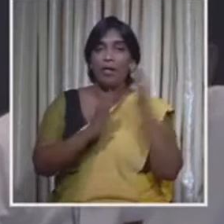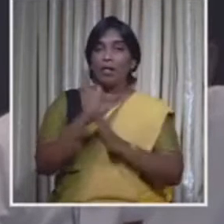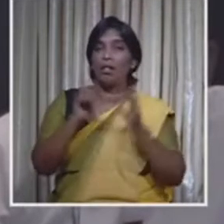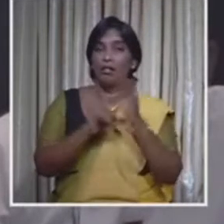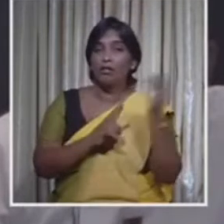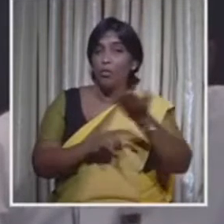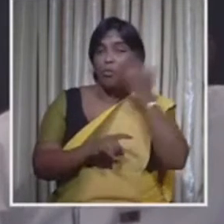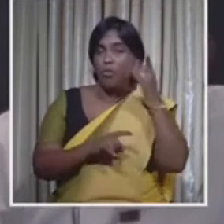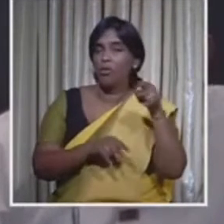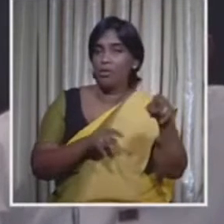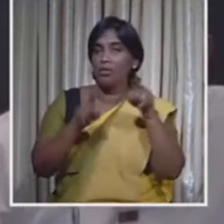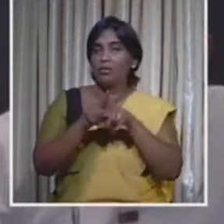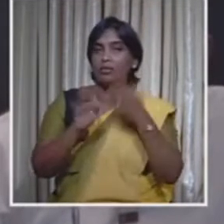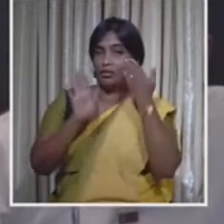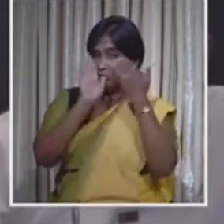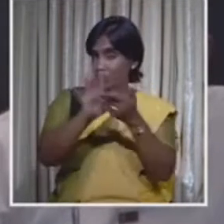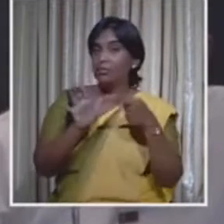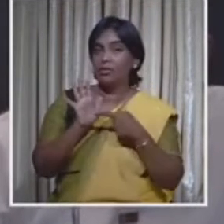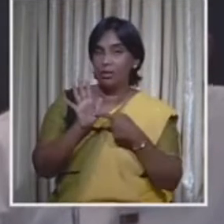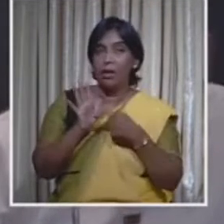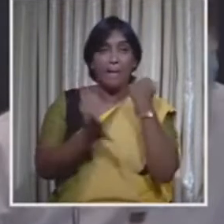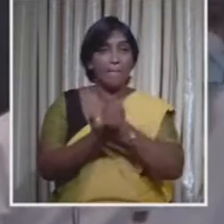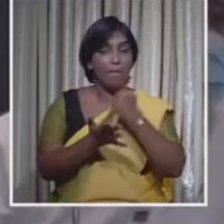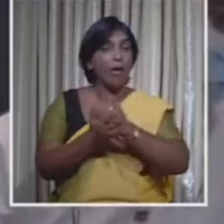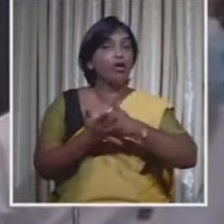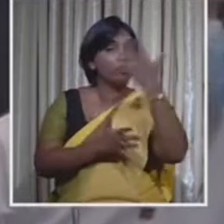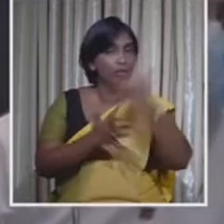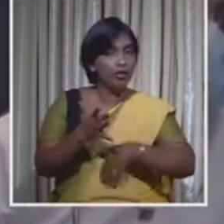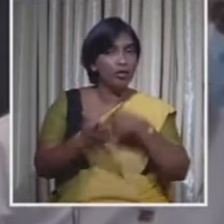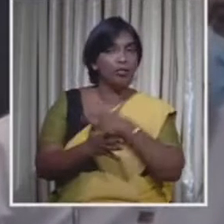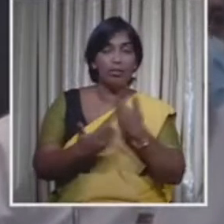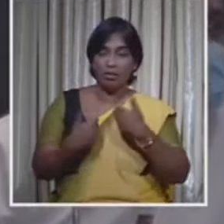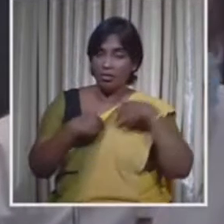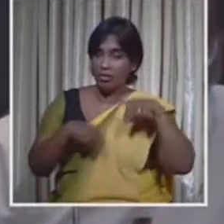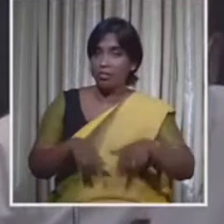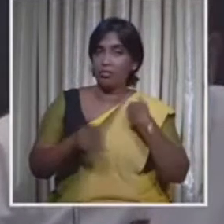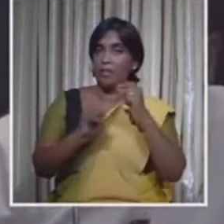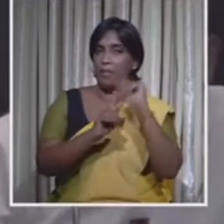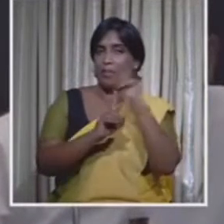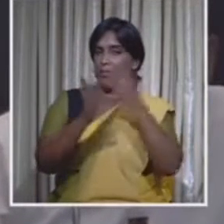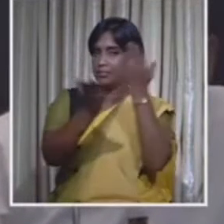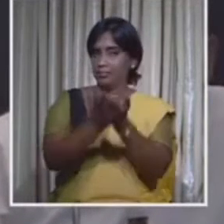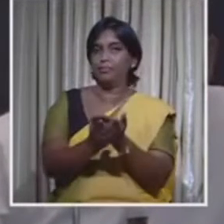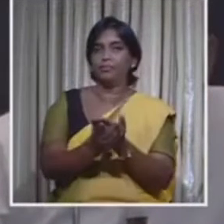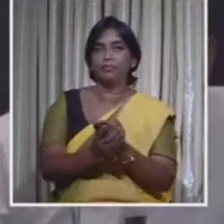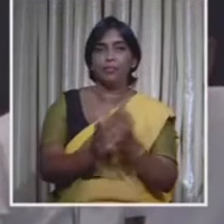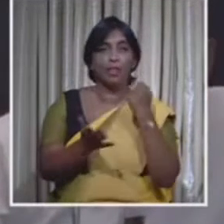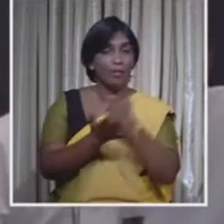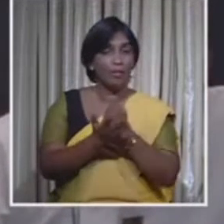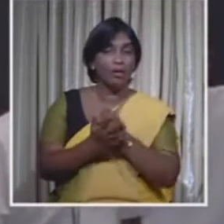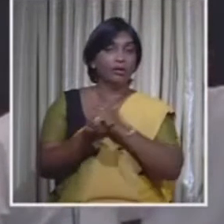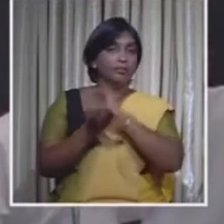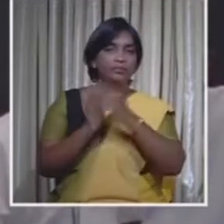මැතිතුමාට පුළුවන් වුණා මේ මං ඉදිරිපත් කරන්නේ මහා බැංකු වාර්තාවේ මම මේ වෙලාවේ සභාගත කරනවා මහබැංකුවේ